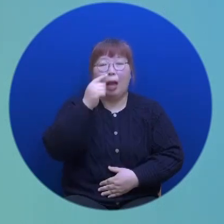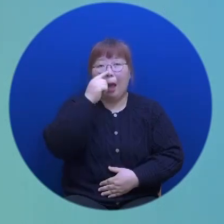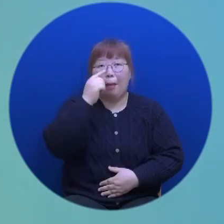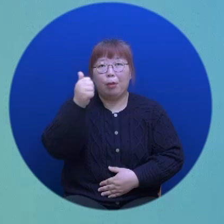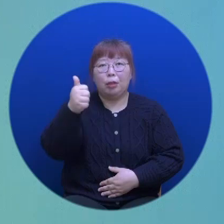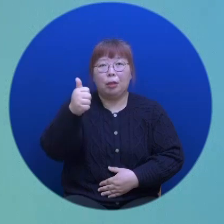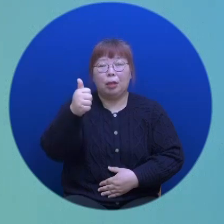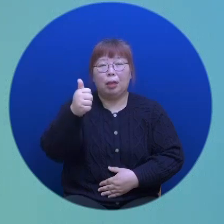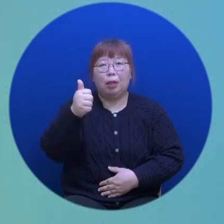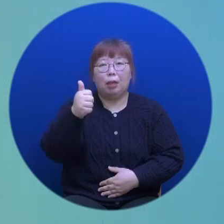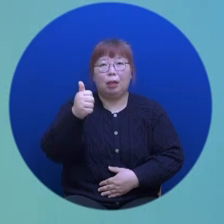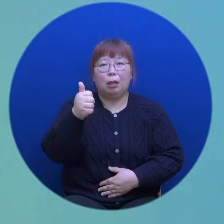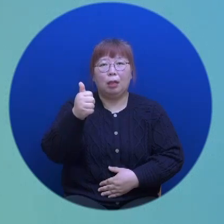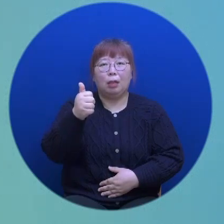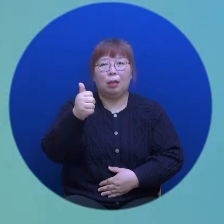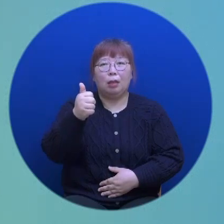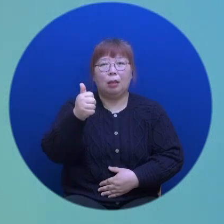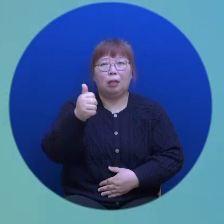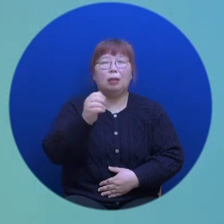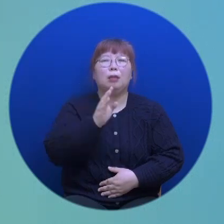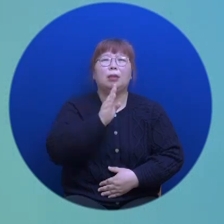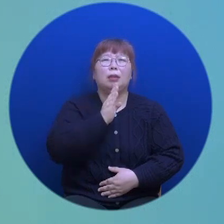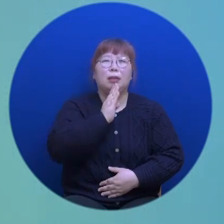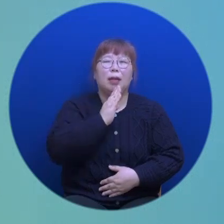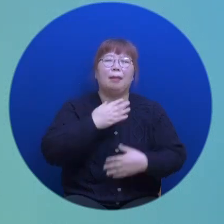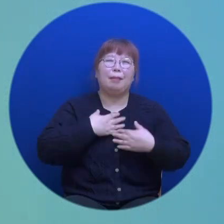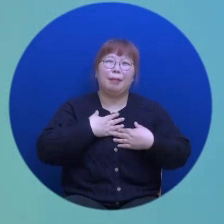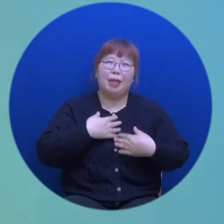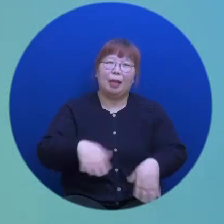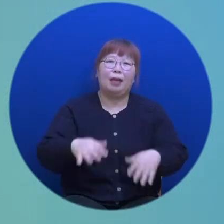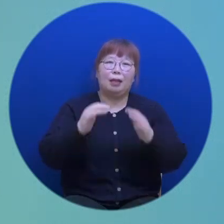아버지가 참 약하신 분인데,